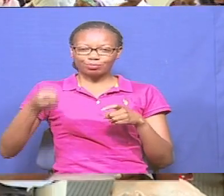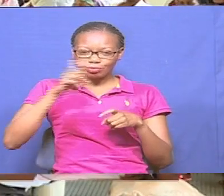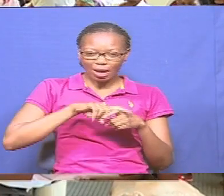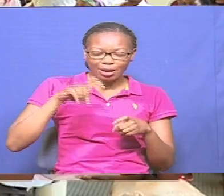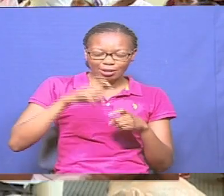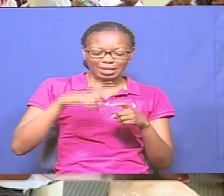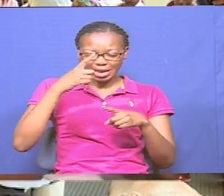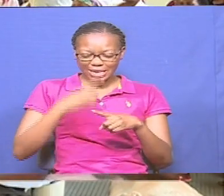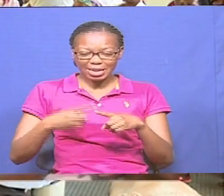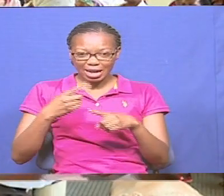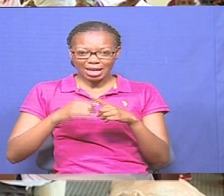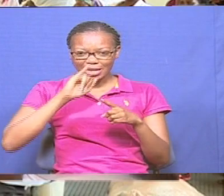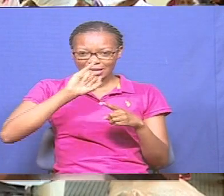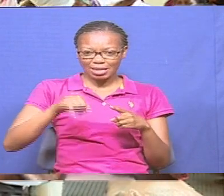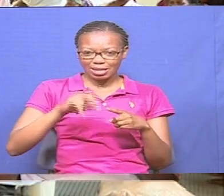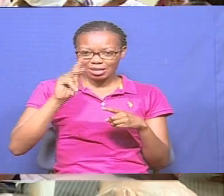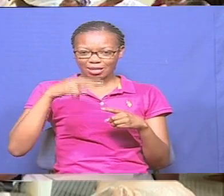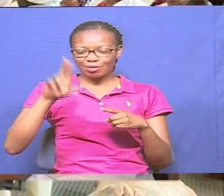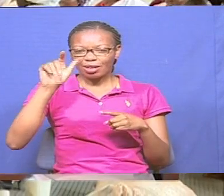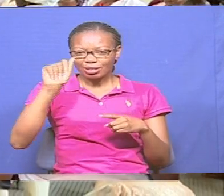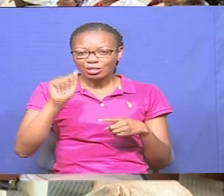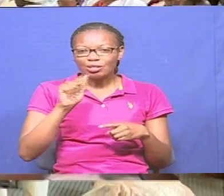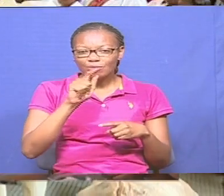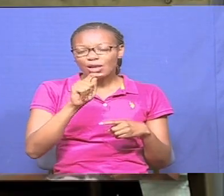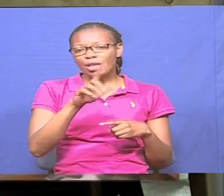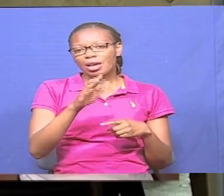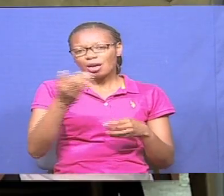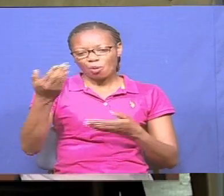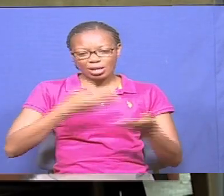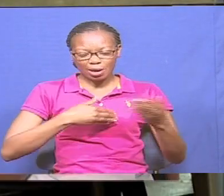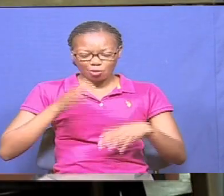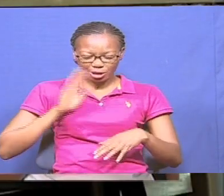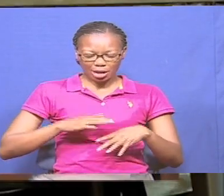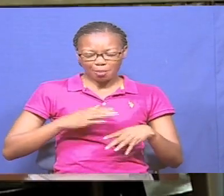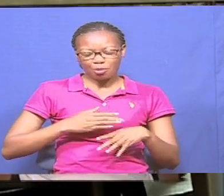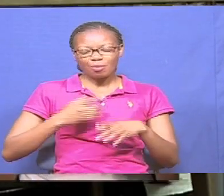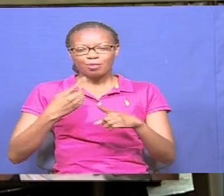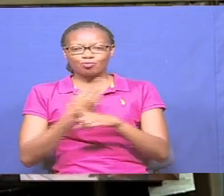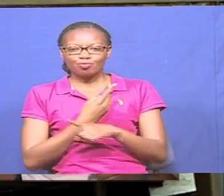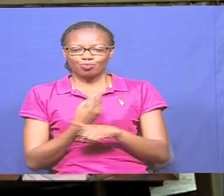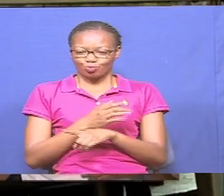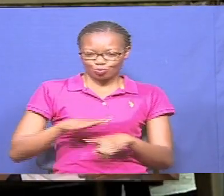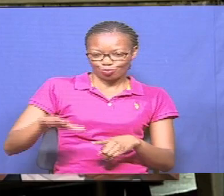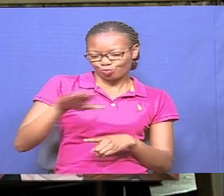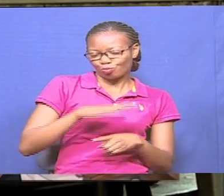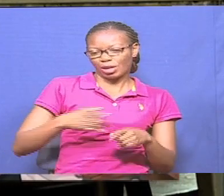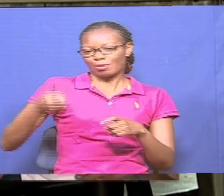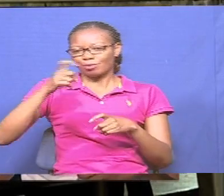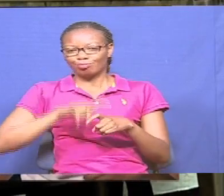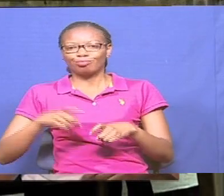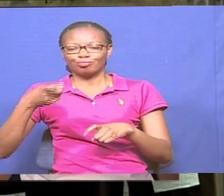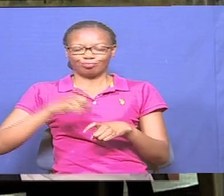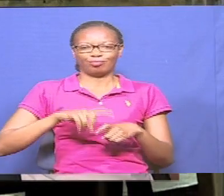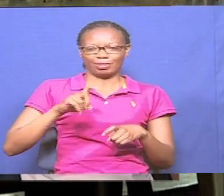husaidia. Kila mwaka, chuo kikuu cha JKUAT huwafunza vikundi vya kina mama kutoka sehemu mbalimbali jinsi